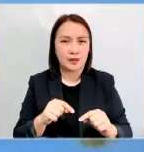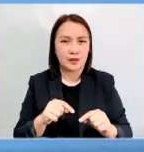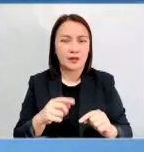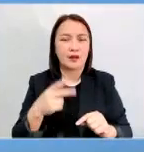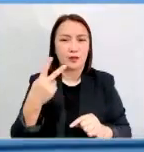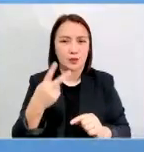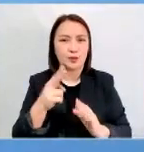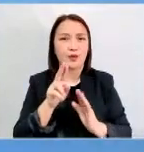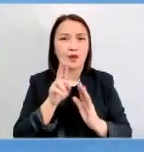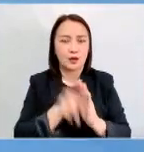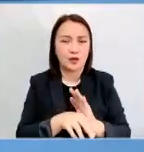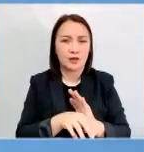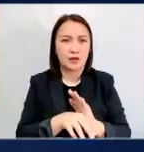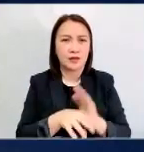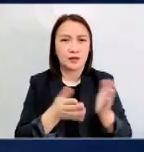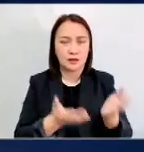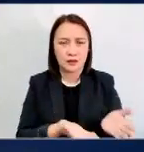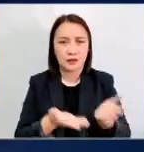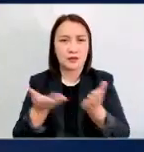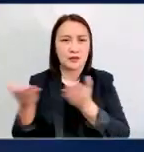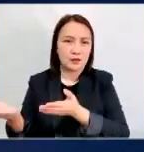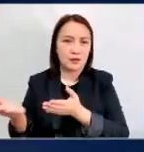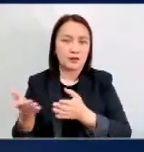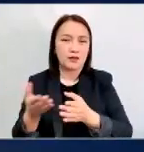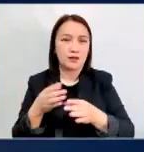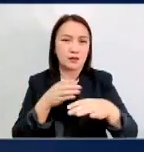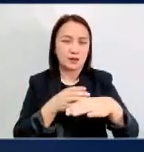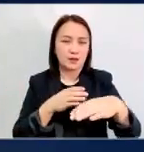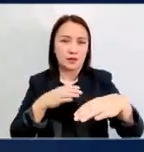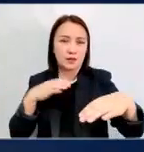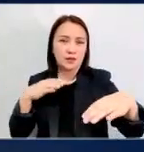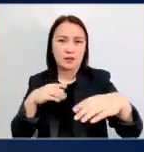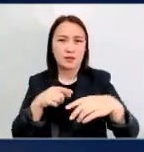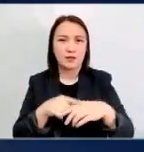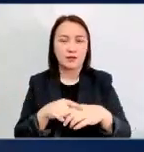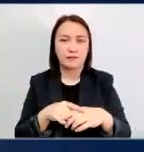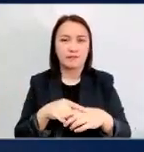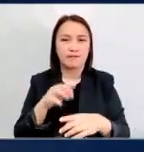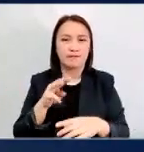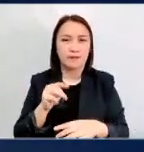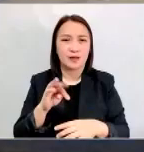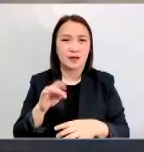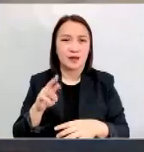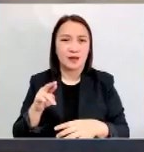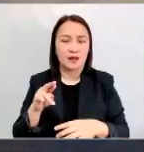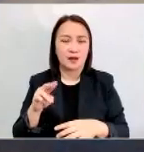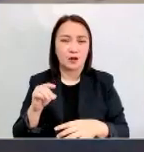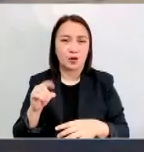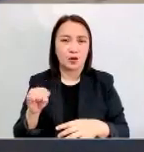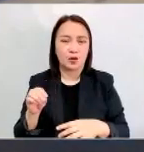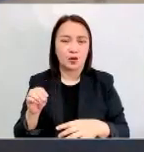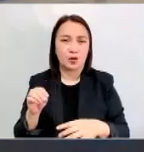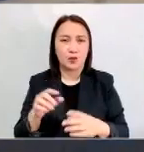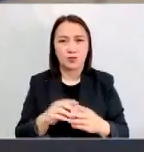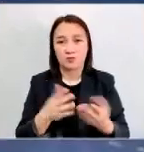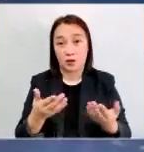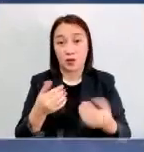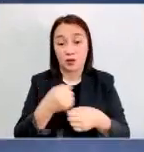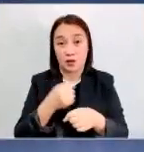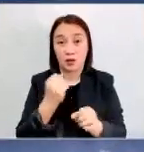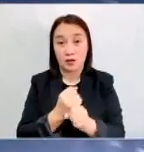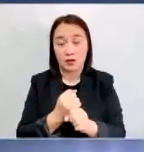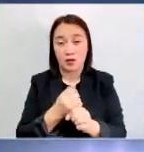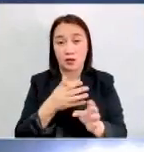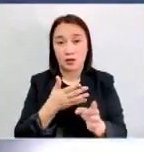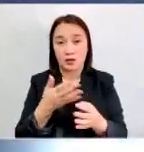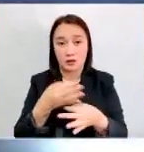naalis ang container van sa kalsada. Inayos naman ng Meralco ang napinsalang poste. Hindi naman naputol ang mga kable nito kaya hindi naapektuhan ang